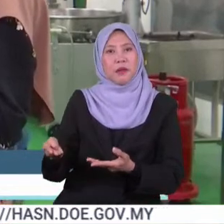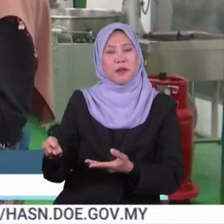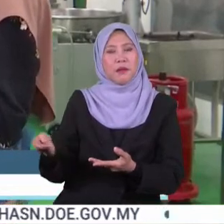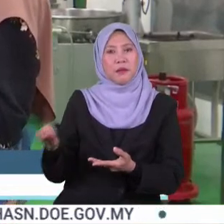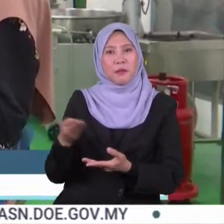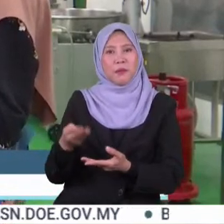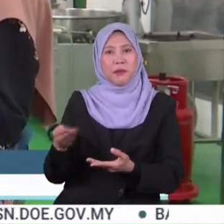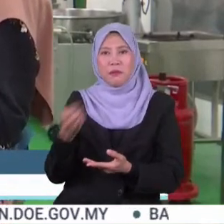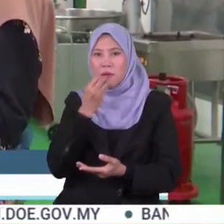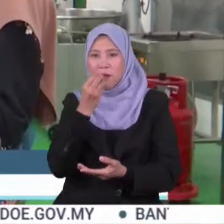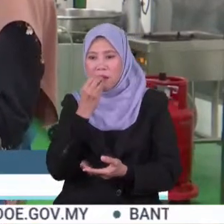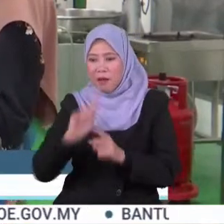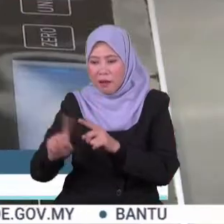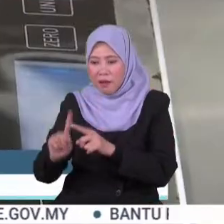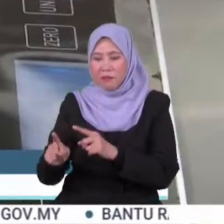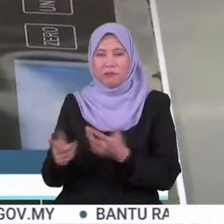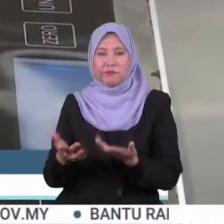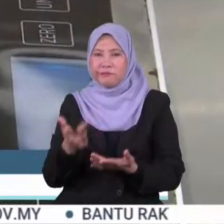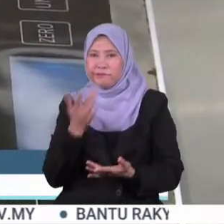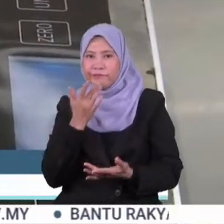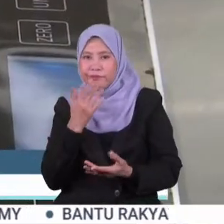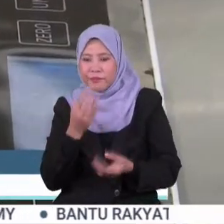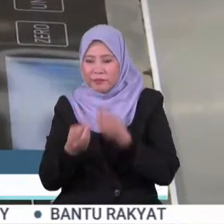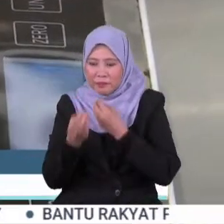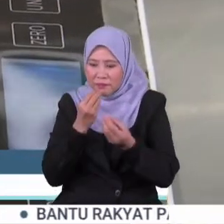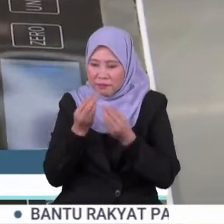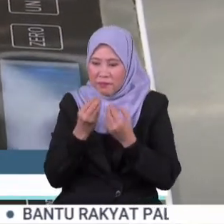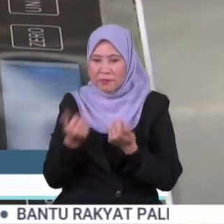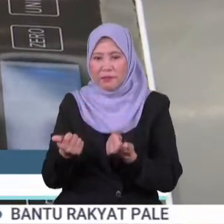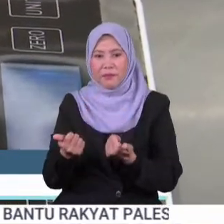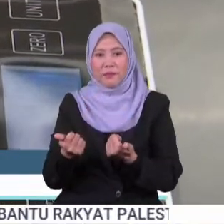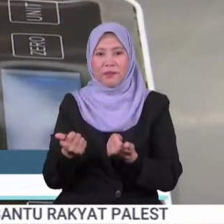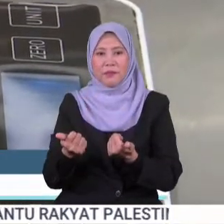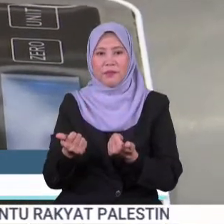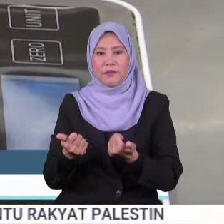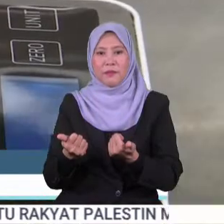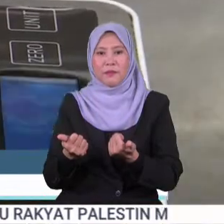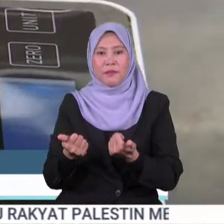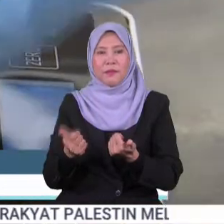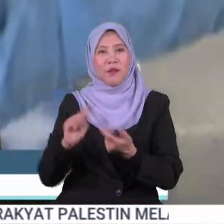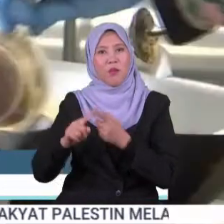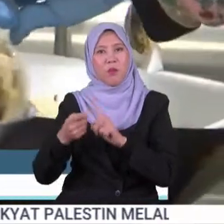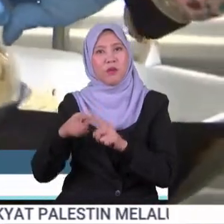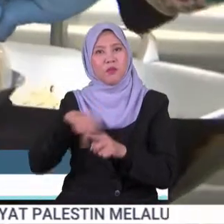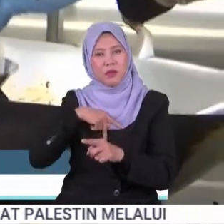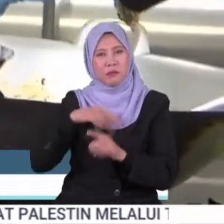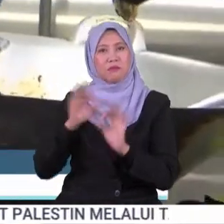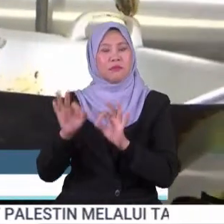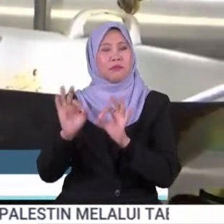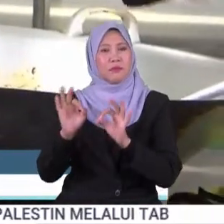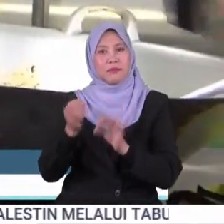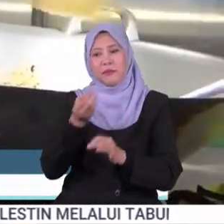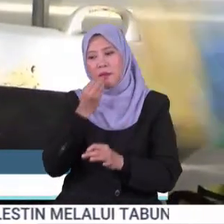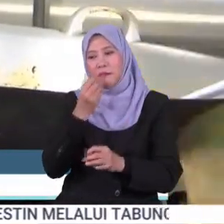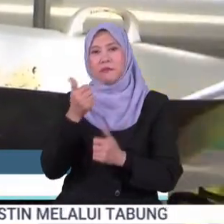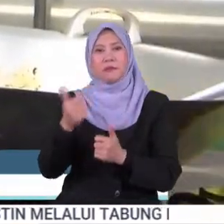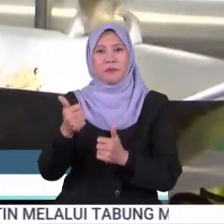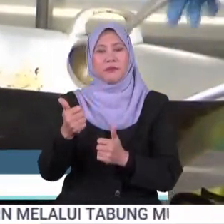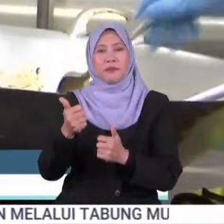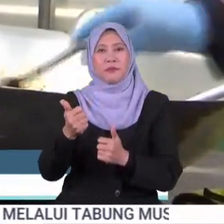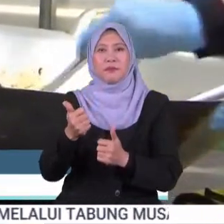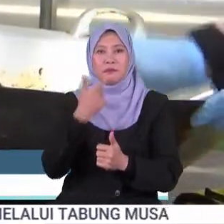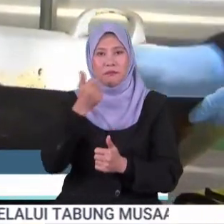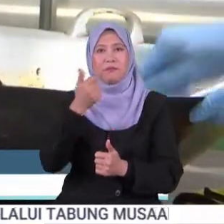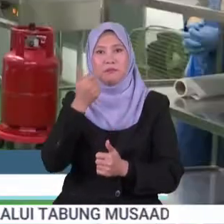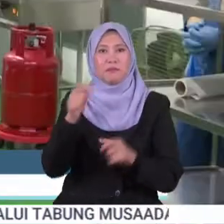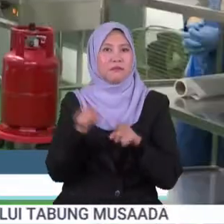lah. Lepas tu tumpang-tumpang rasa kawan-kawan punya macam okey lah. Dia rasa tak lari